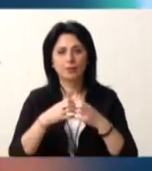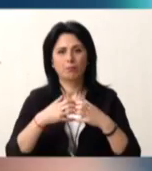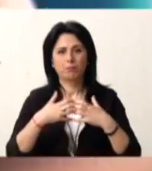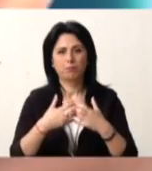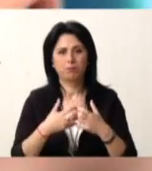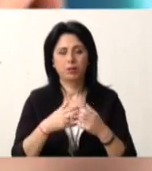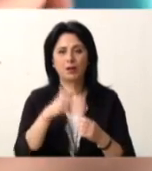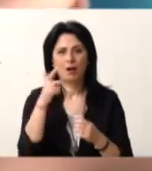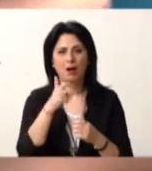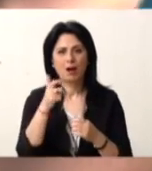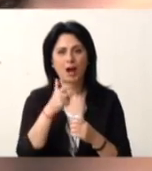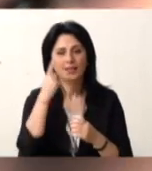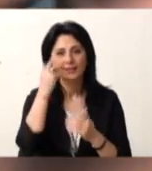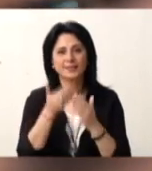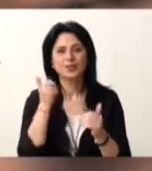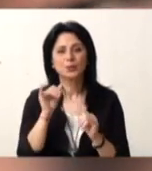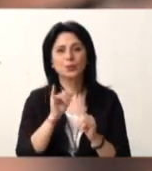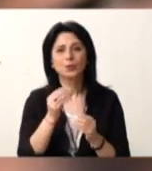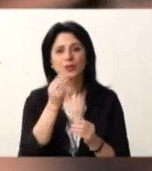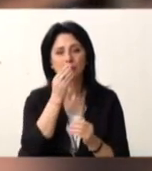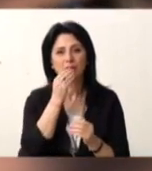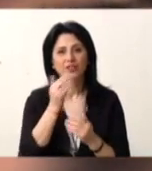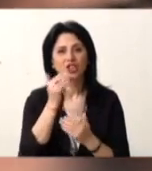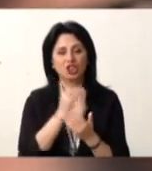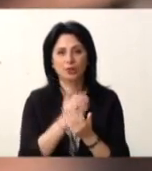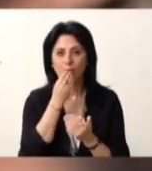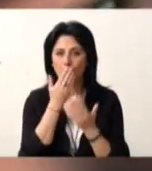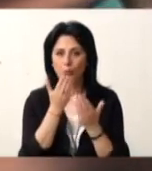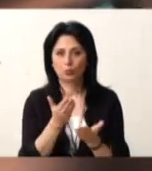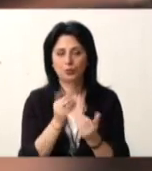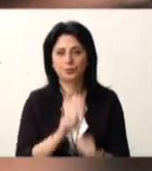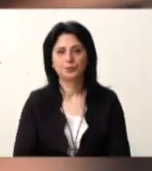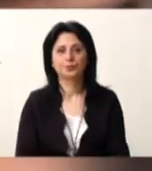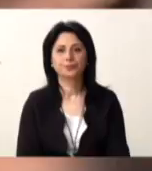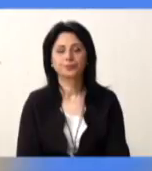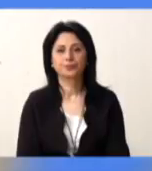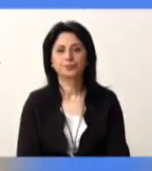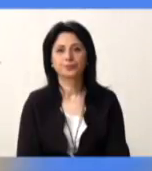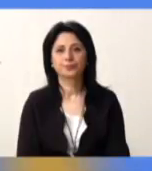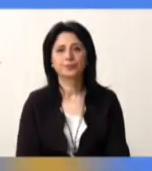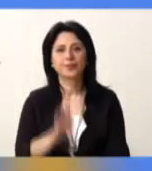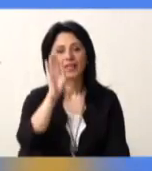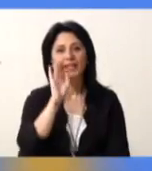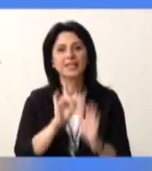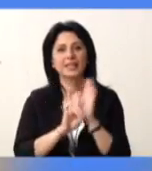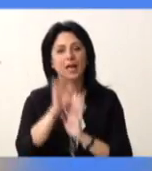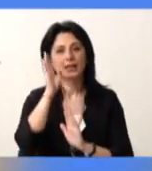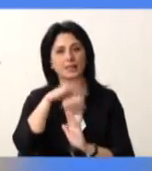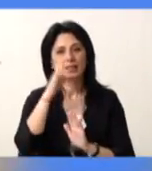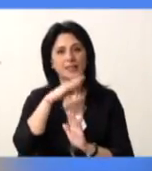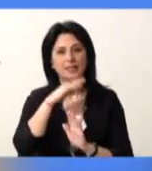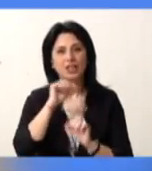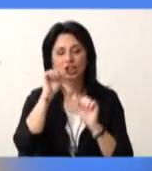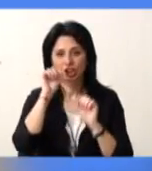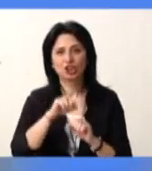შებერილობისა და მეტეორიზმის თავიდან ასაცილებლად მირთვით შემდეგი პროდუქტები. დილა დაიწყეთ წყლით,